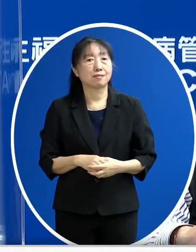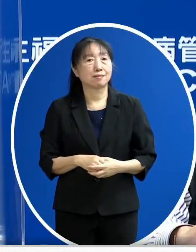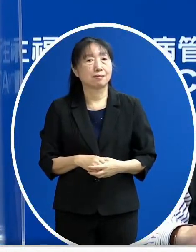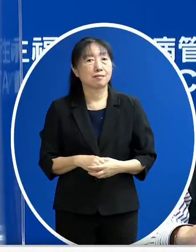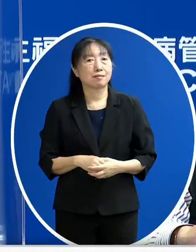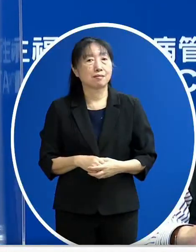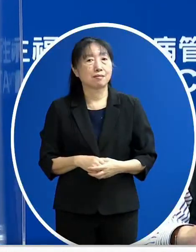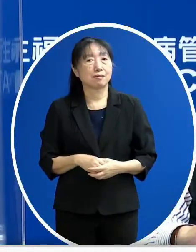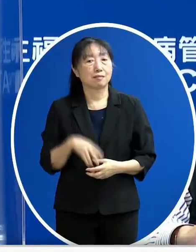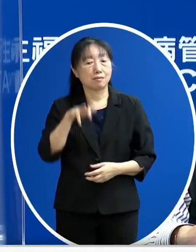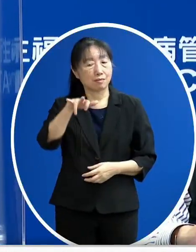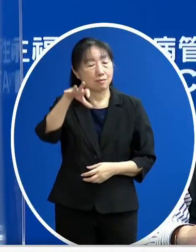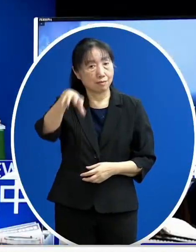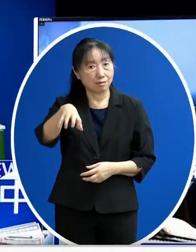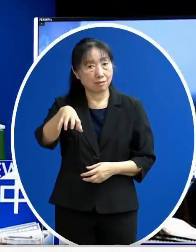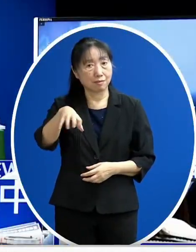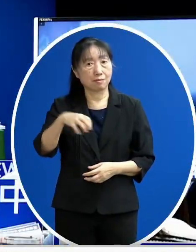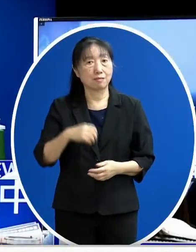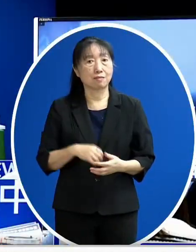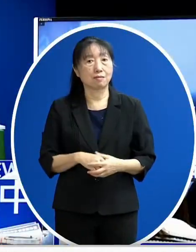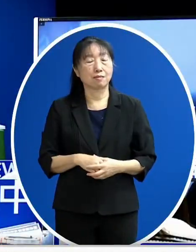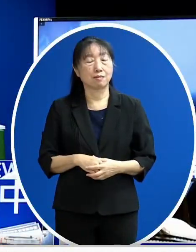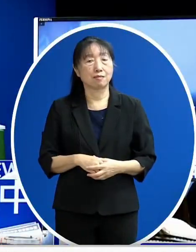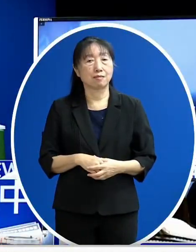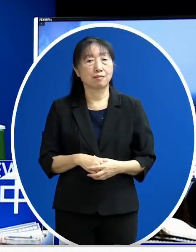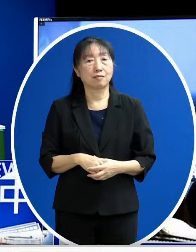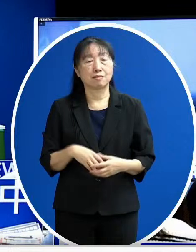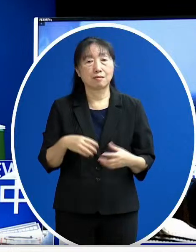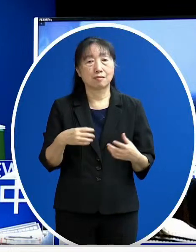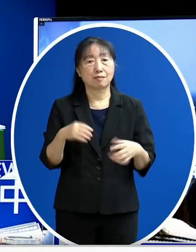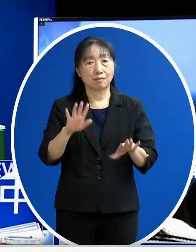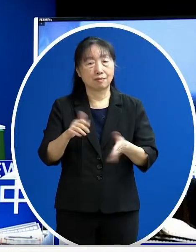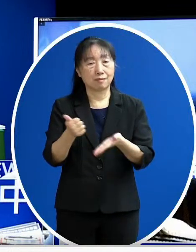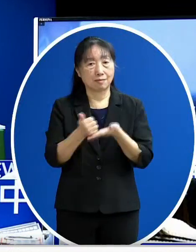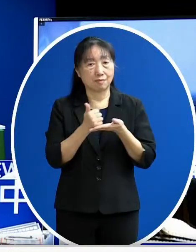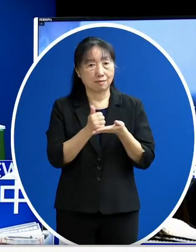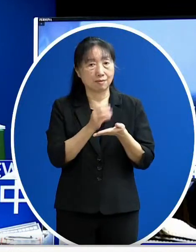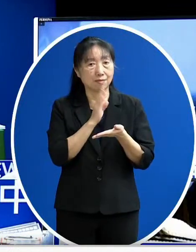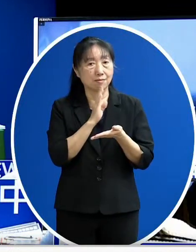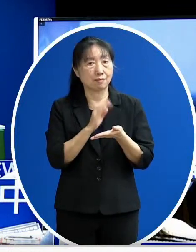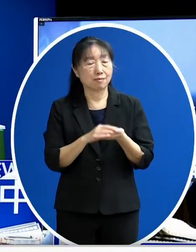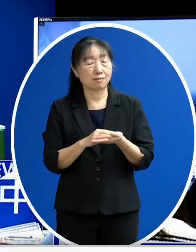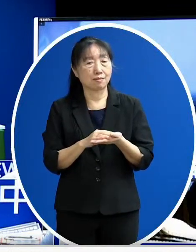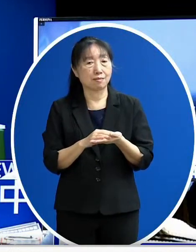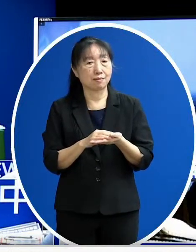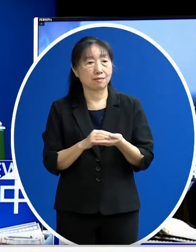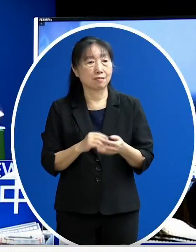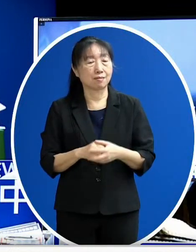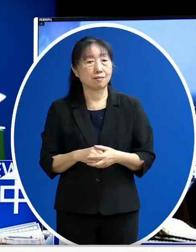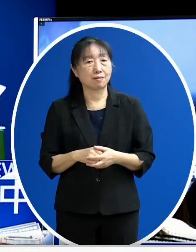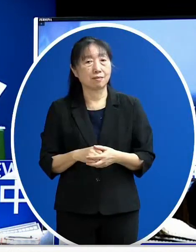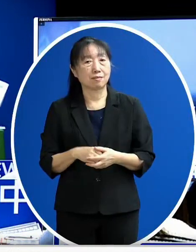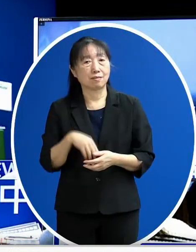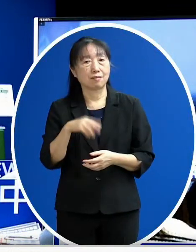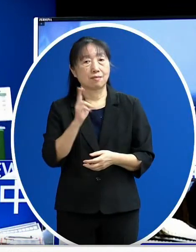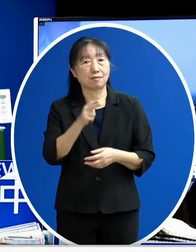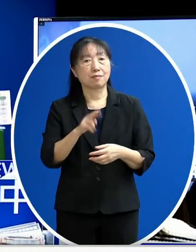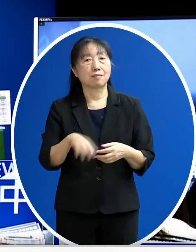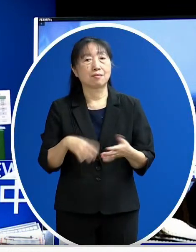这个机场现在机场的部分，那我们是不是请这个王执行长跟大家报告一下。